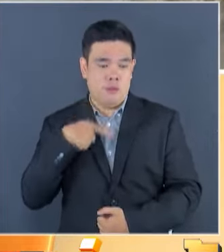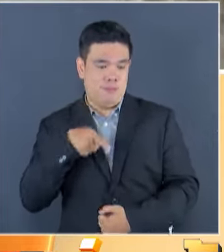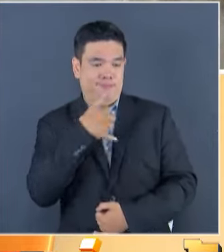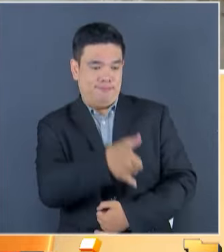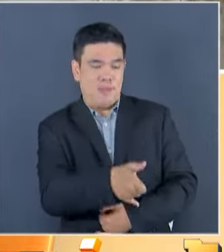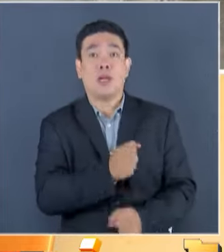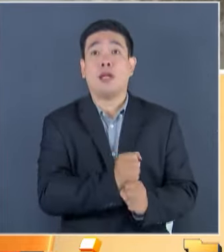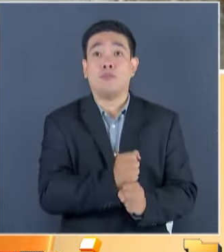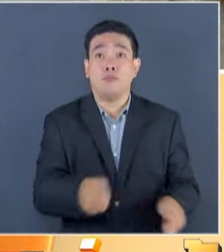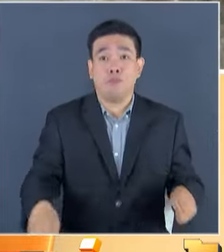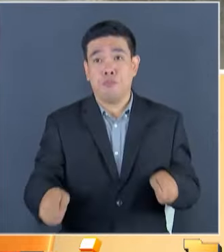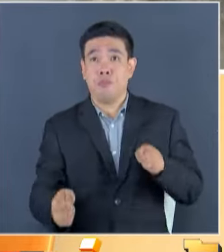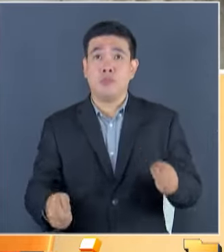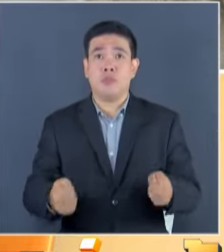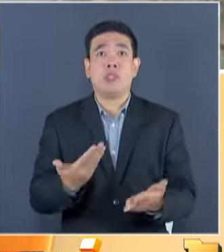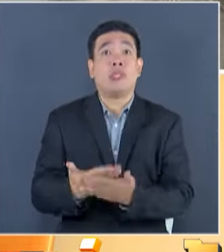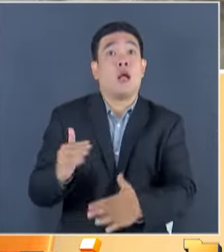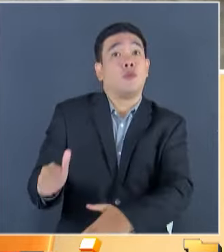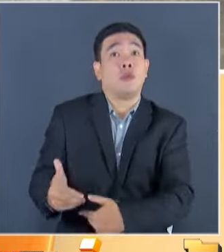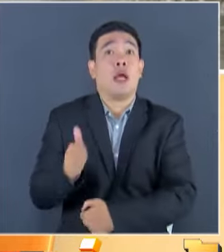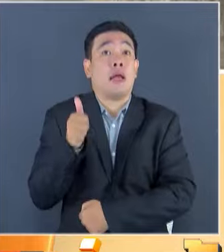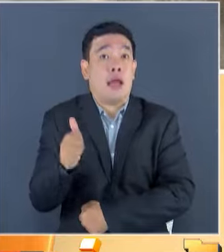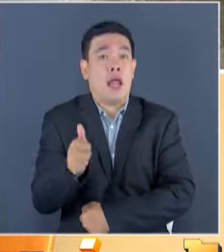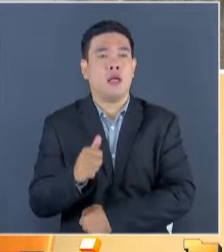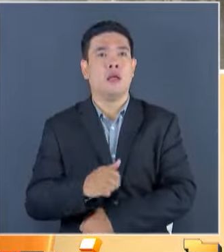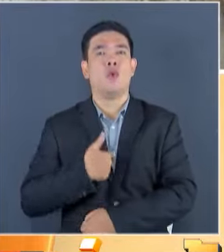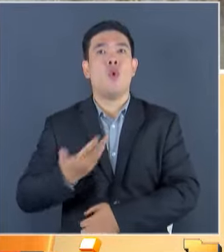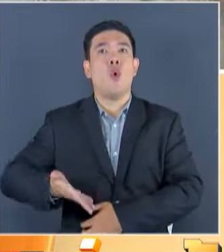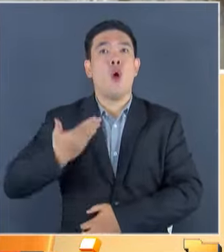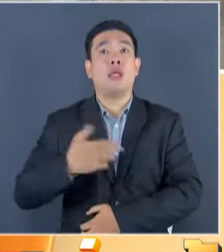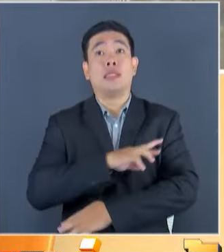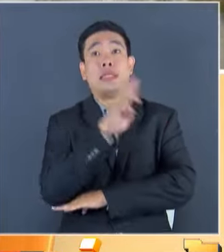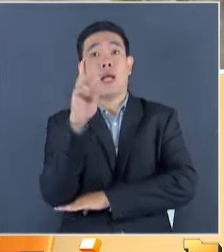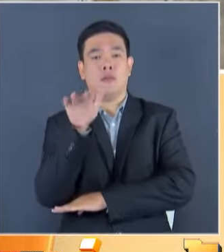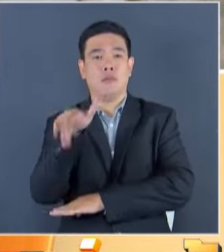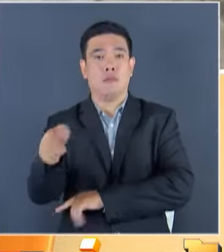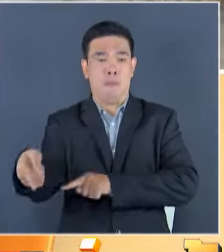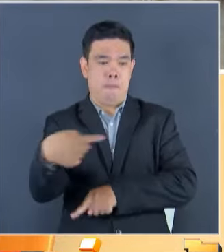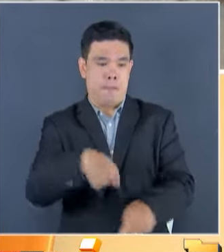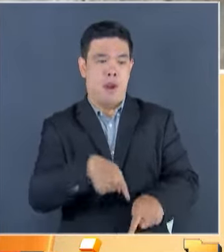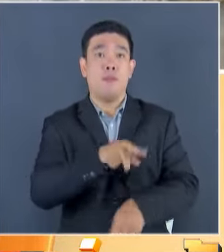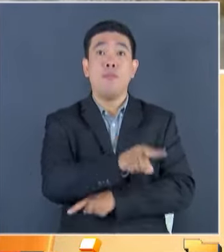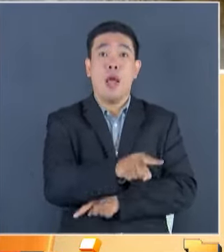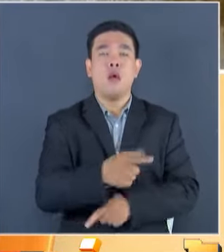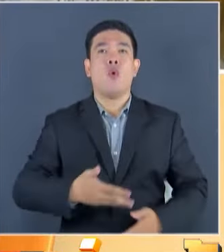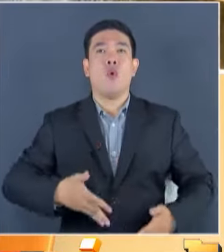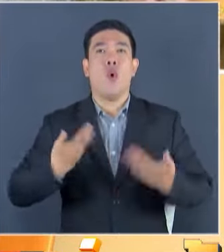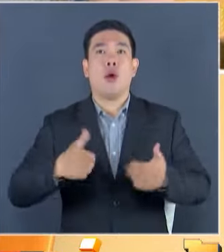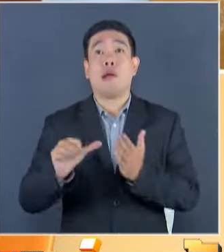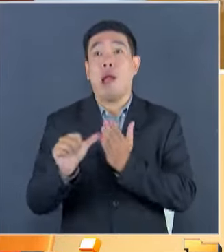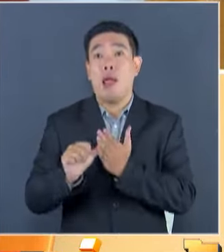ารายได้เสริมช่วงนี้อากาศร้อนทำสวนแค่ครึ่งวันตกบ่ายก็มาร่อนทองถือเป็นการแช่น้ำคลายร้อน